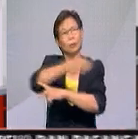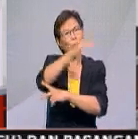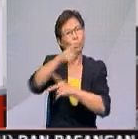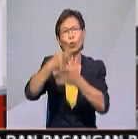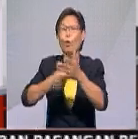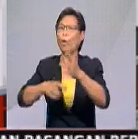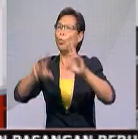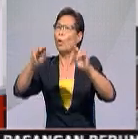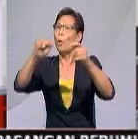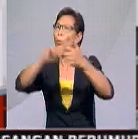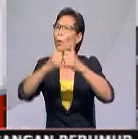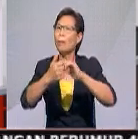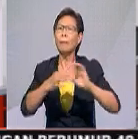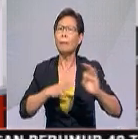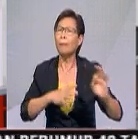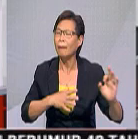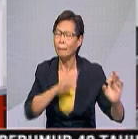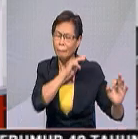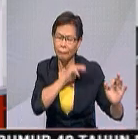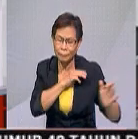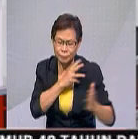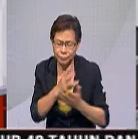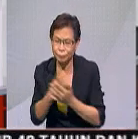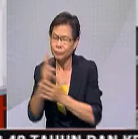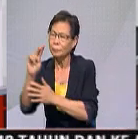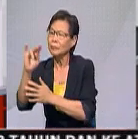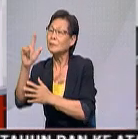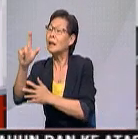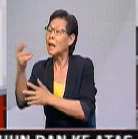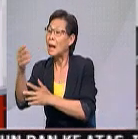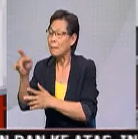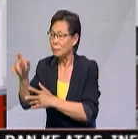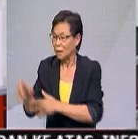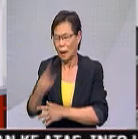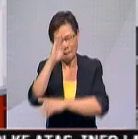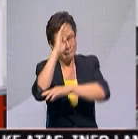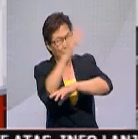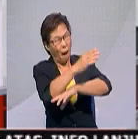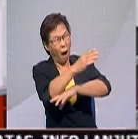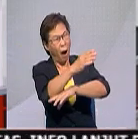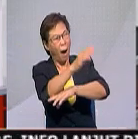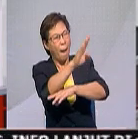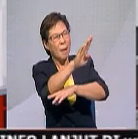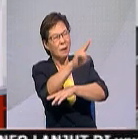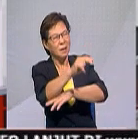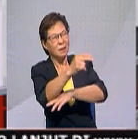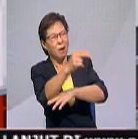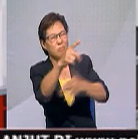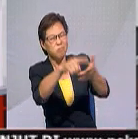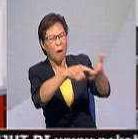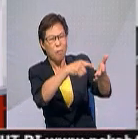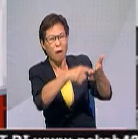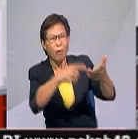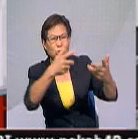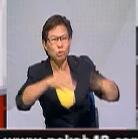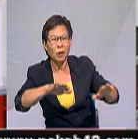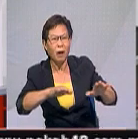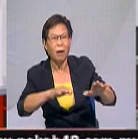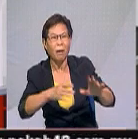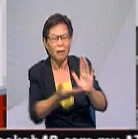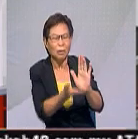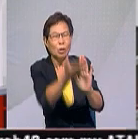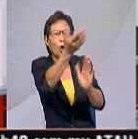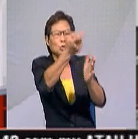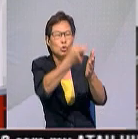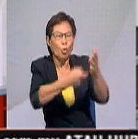tol. Perkara itu ditegaskan Menteri Kewangan Lim Guan Eng yang turut membidas kritikan Barisan Nasional yang pernah menaikkan